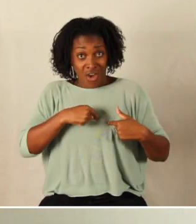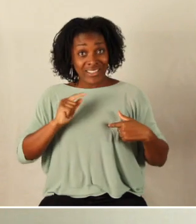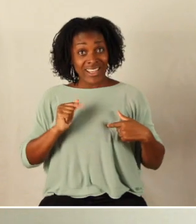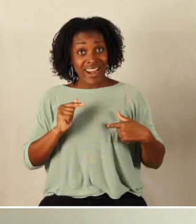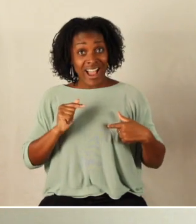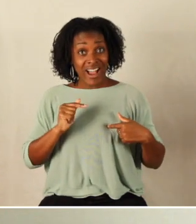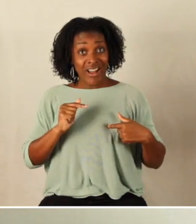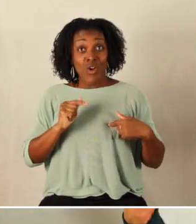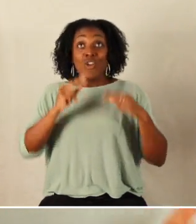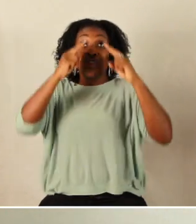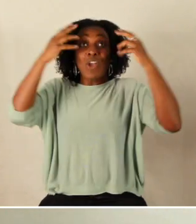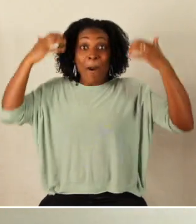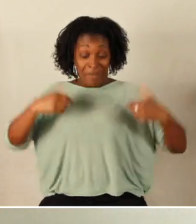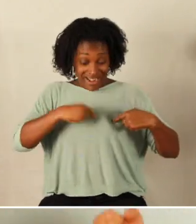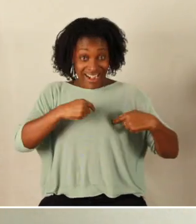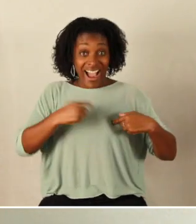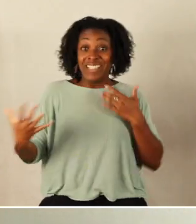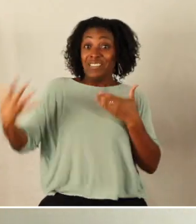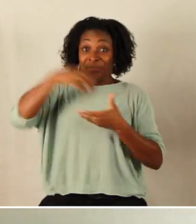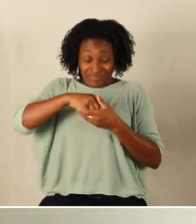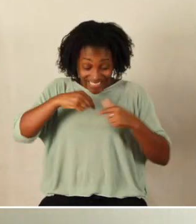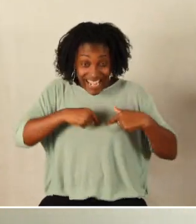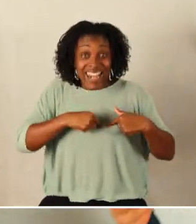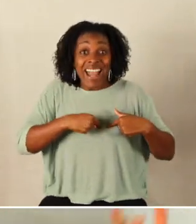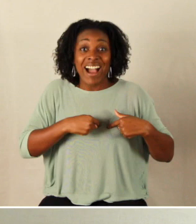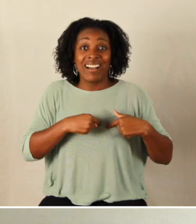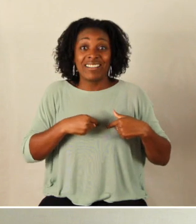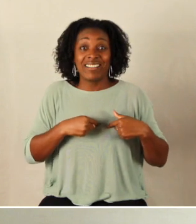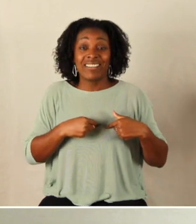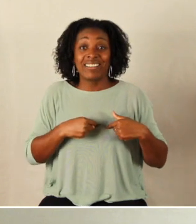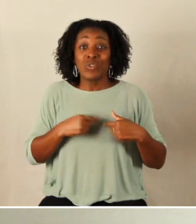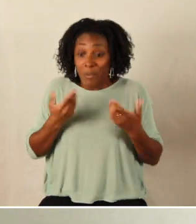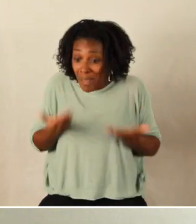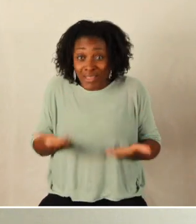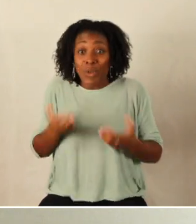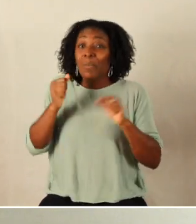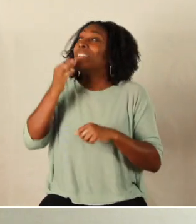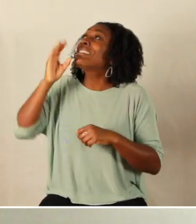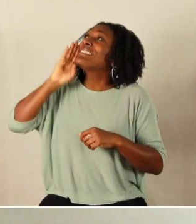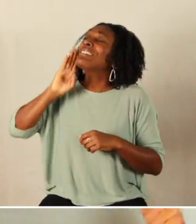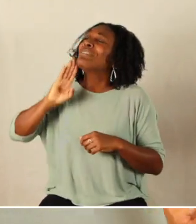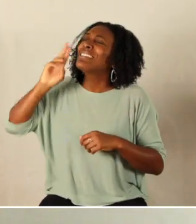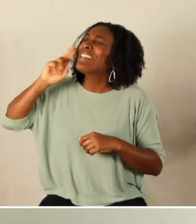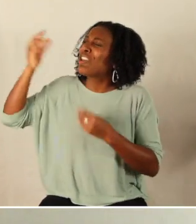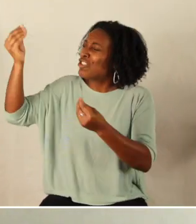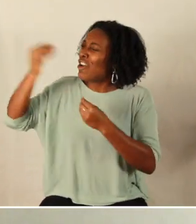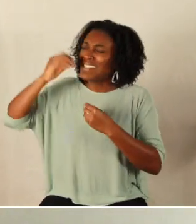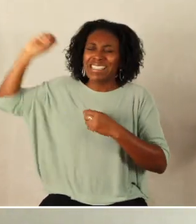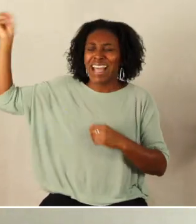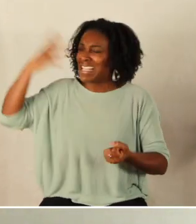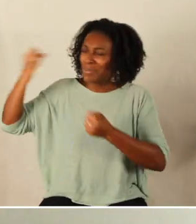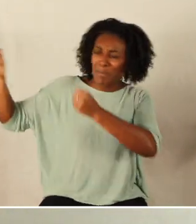là le temple. Tu peux rentrer en toi-même et dire « Seigneur, là, j'ai besoin d'un déversement du Saint-Esprit pour remplir à bien ma